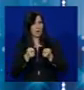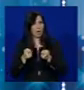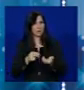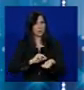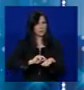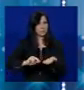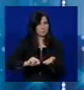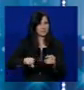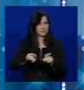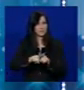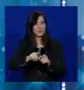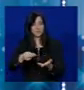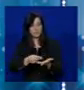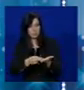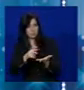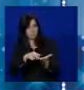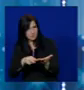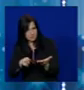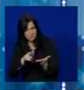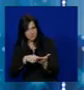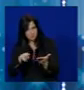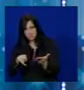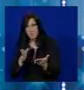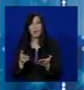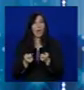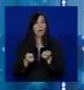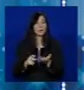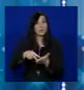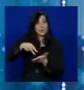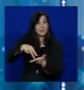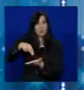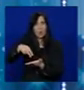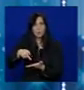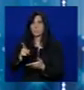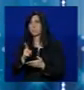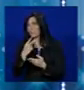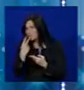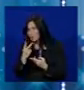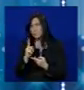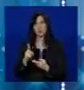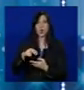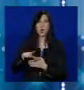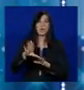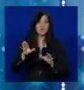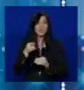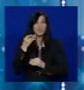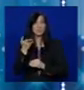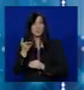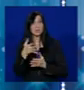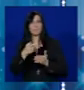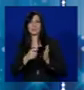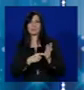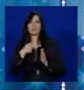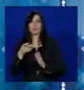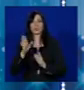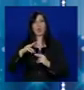да сравняват подписи. Карат ги да стават да вървят или дали могат да вървят. Всички тези беззакония той ще отговаря. Има